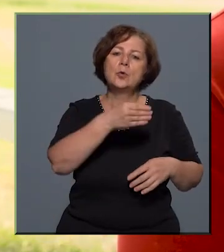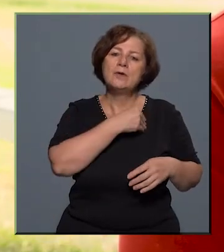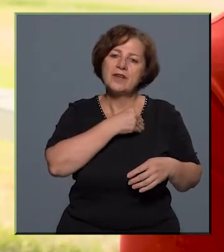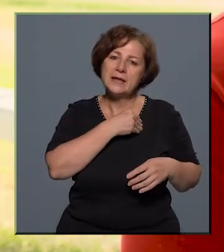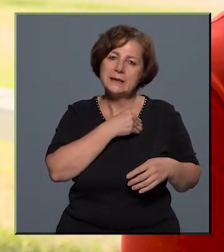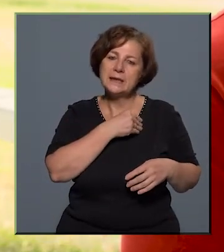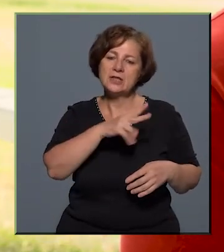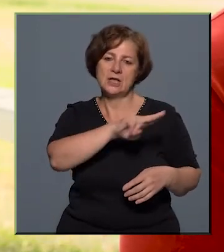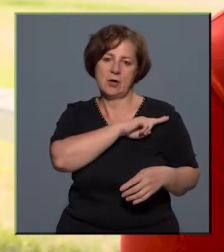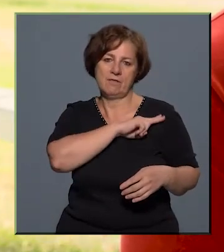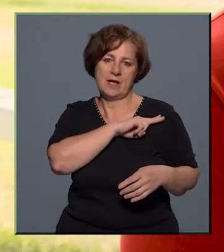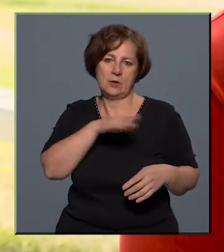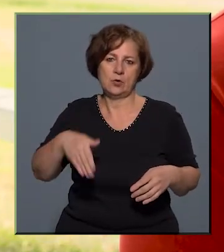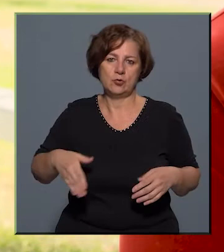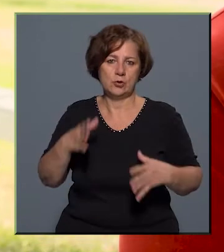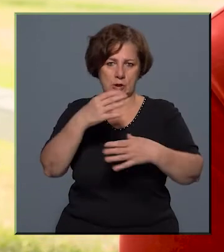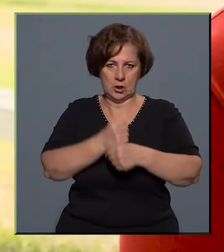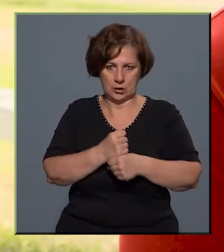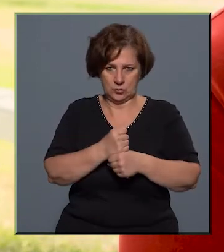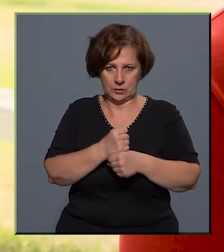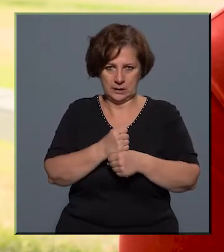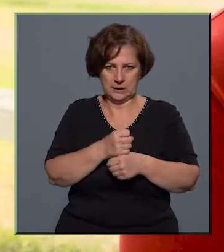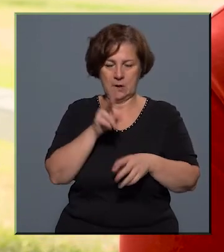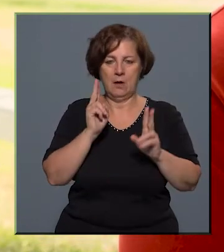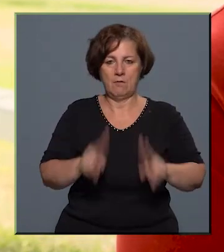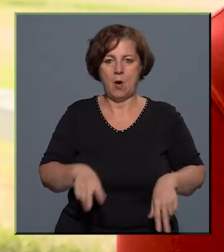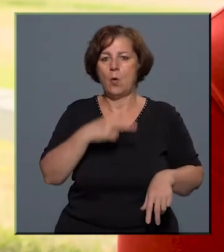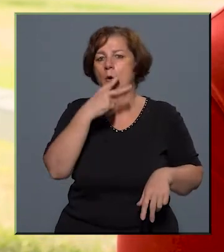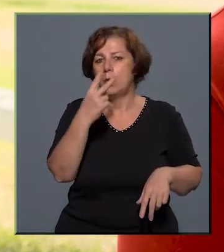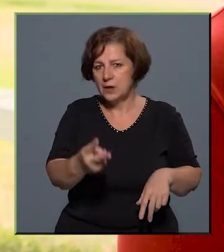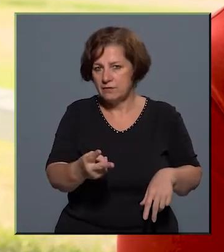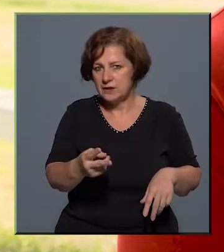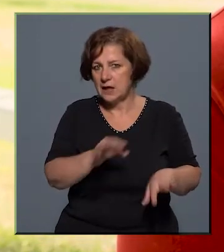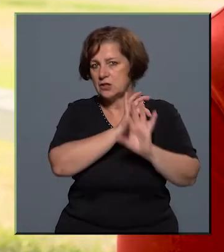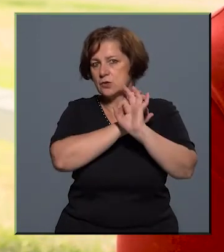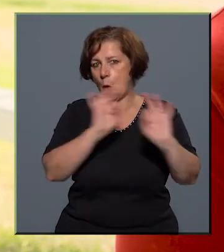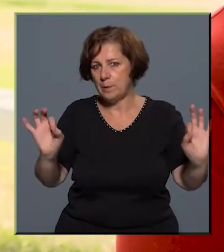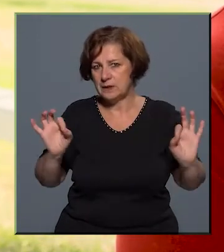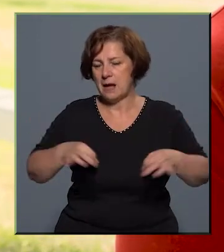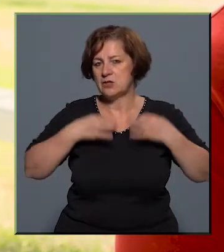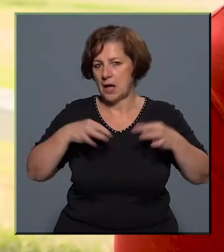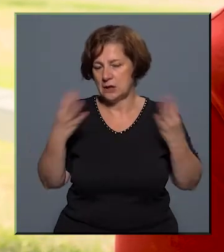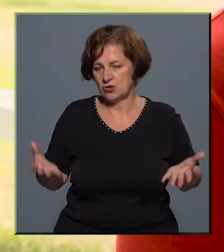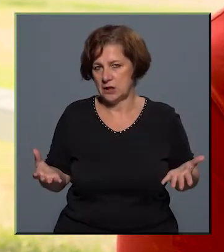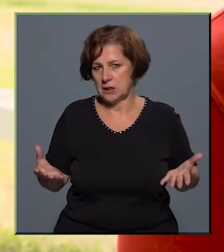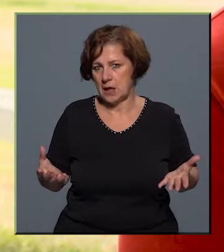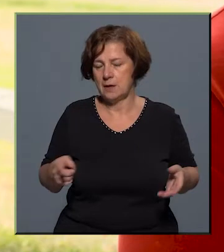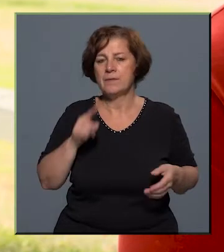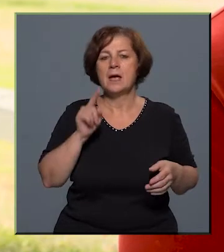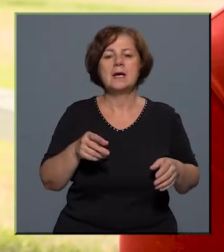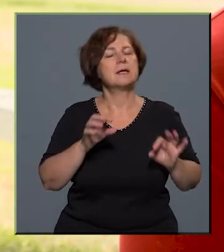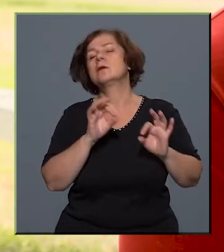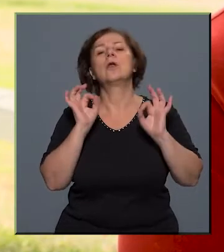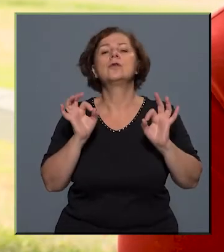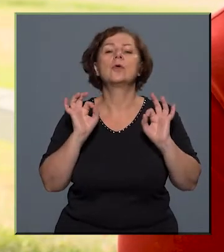a túlféltés és a felelős kutyatartóként odafigyelek a kutyámnak az optimális egészségére,